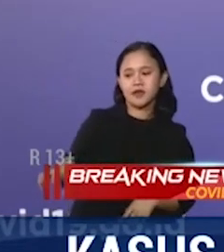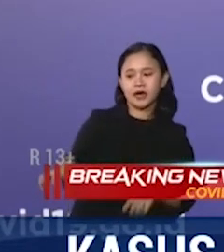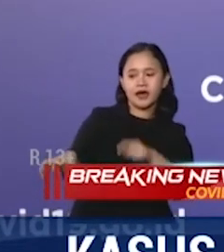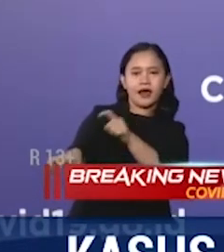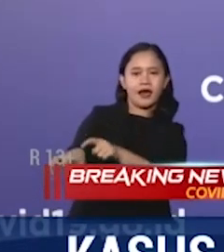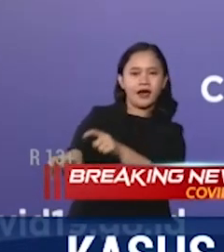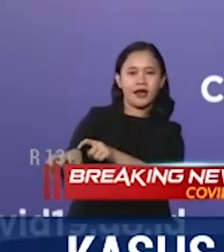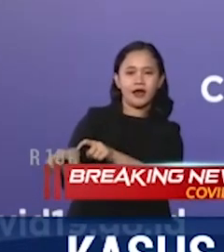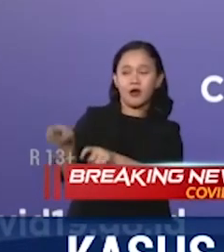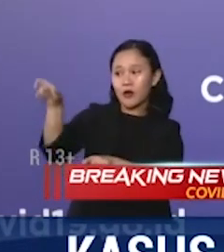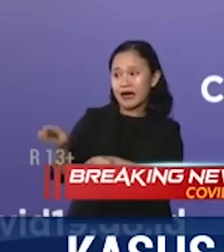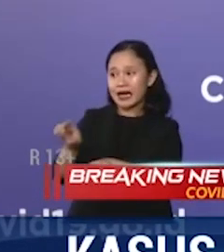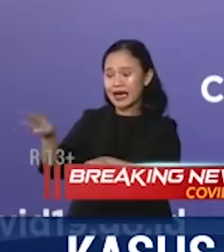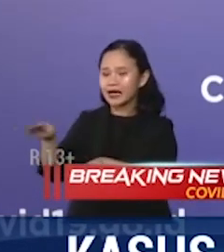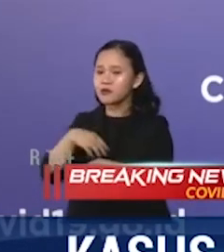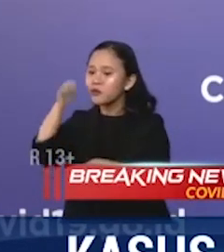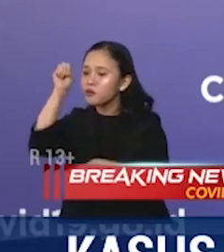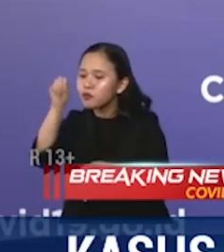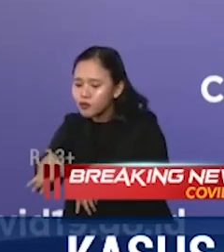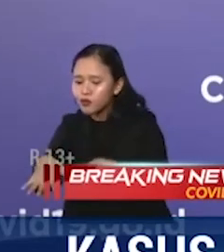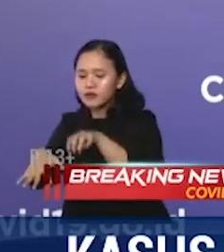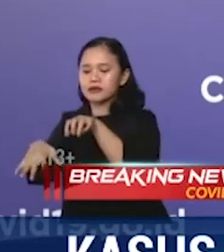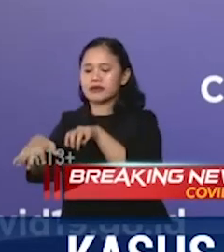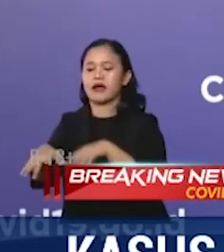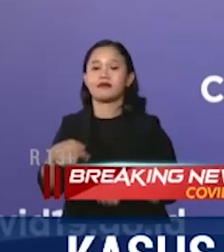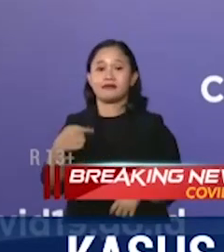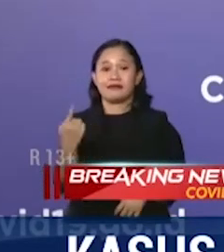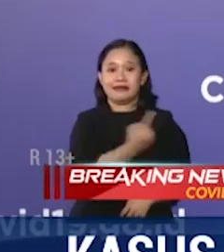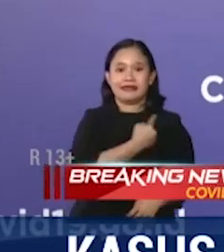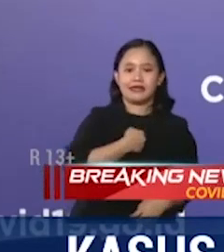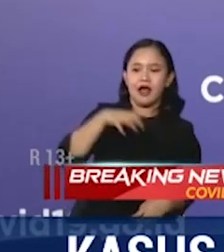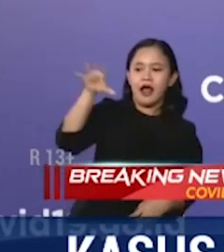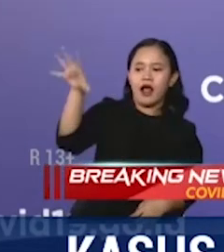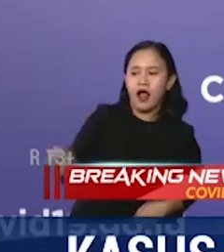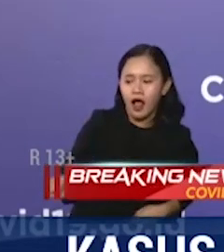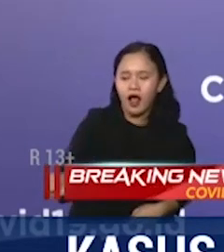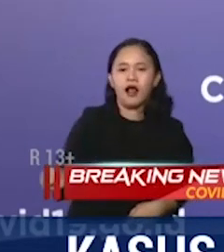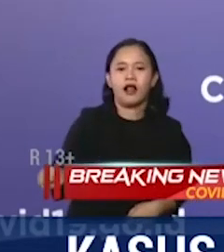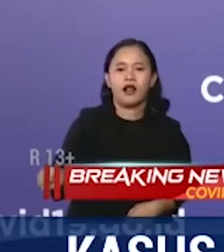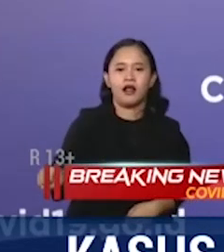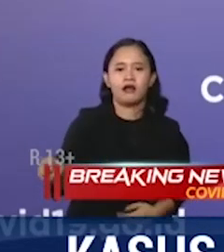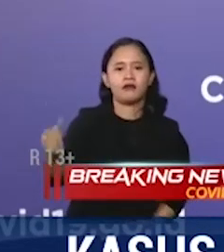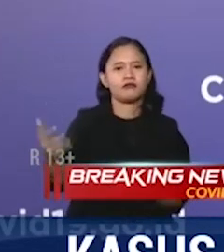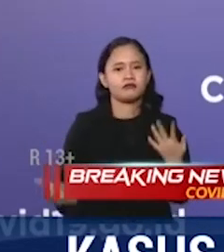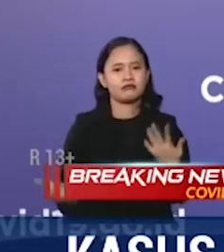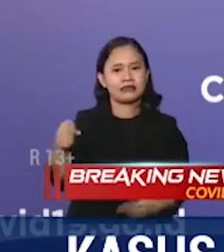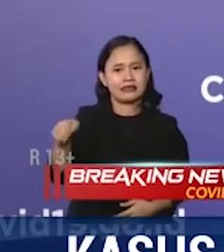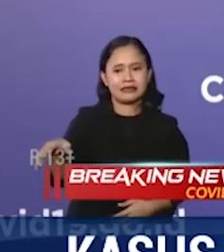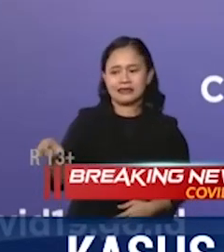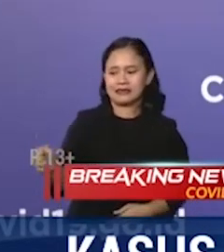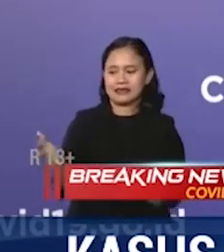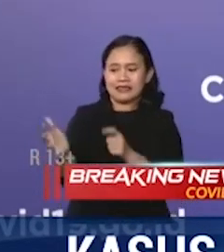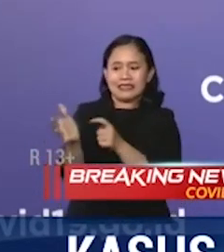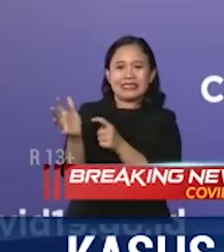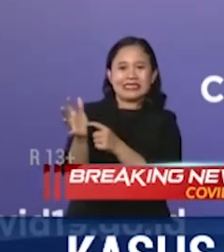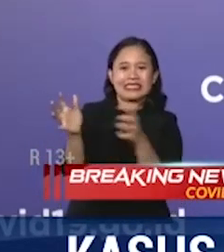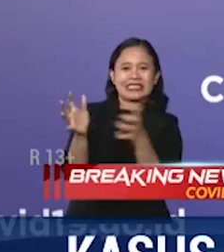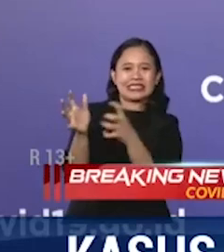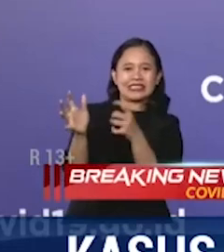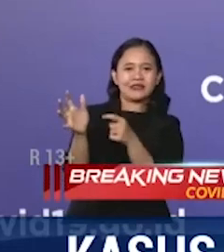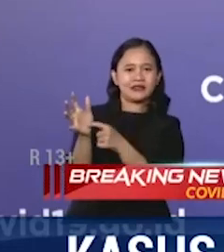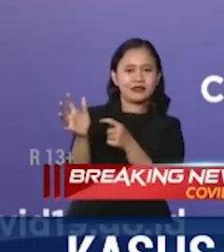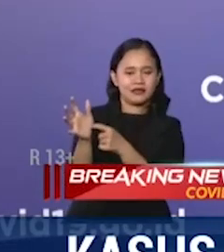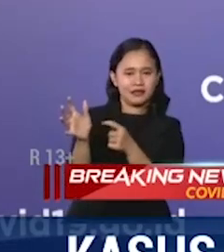Robert orang lain yang mengenai benda-benda di sekitar kita kita menyadari betul pada kondisi tertentu